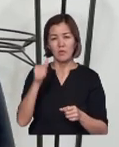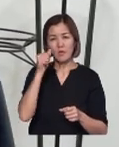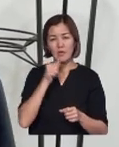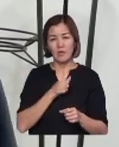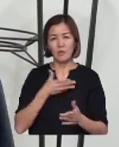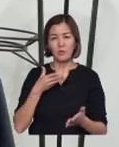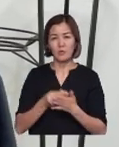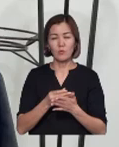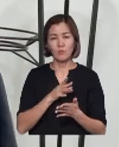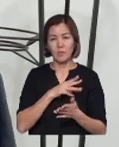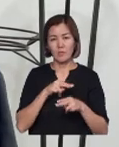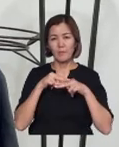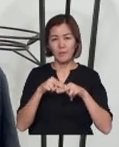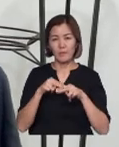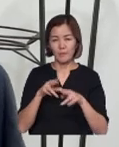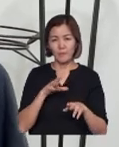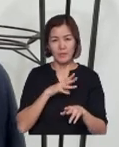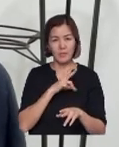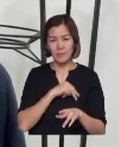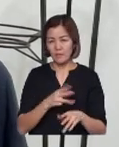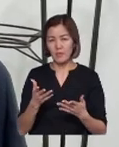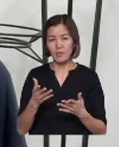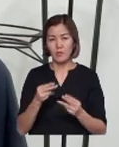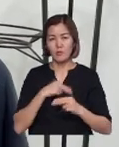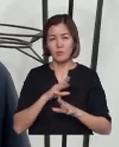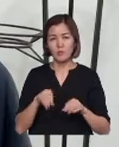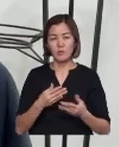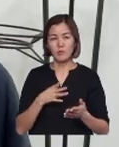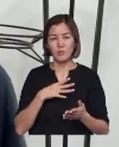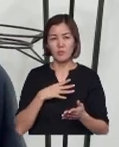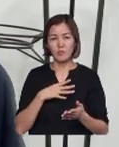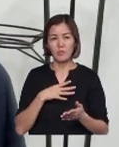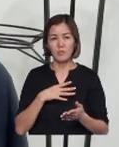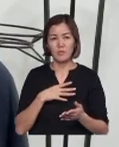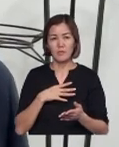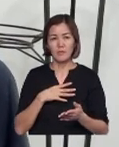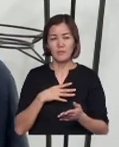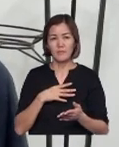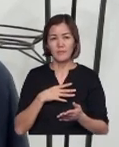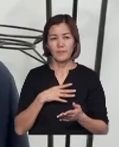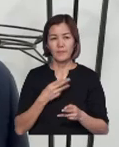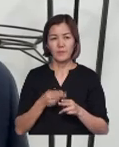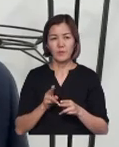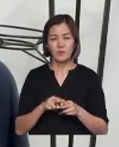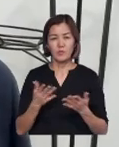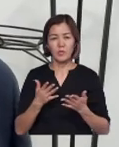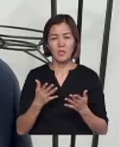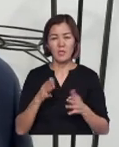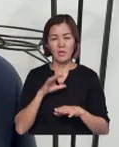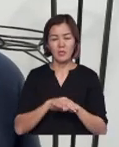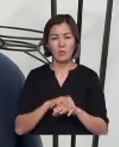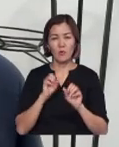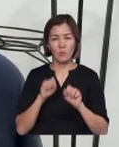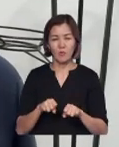жарналар аттарына түсті ма, жұмыс берушілер тарапынан, өздерінің тарапынан осыны қалай анықтауға болатыны туралы